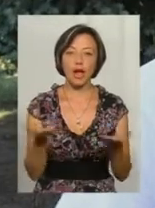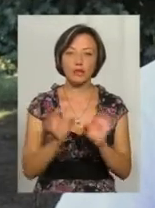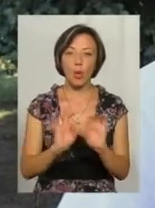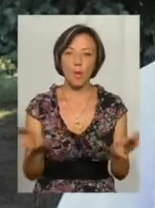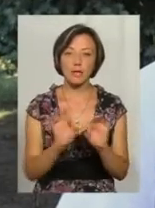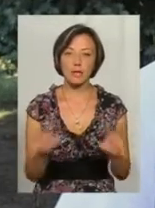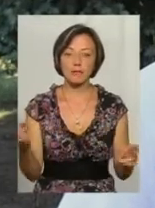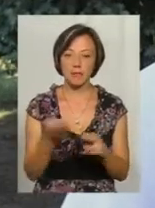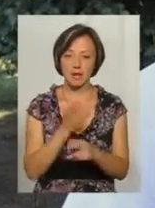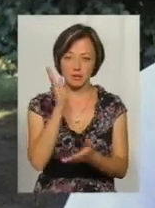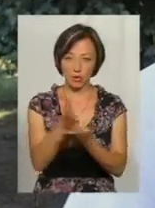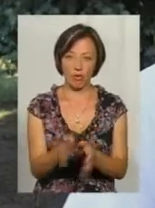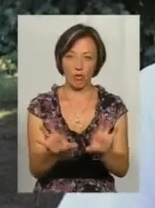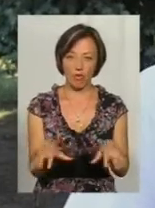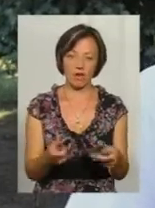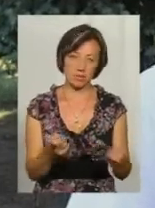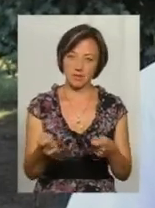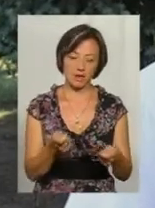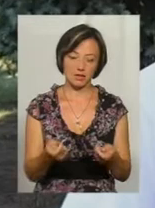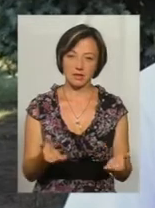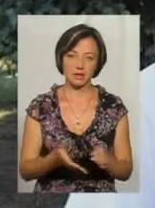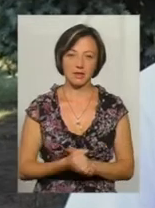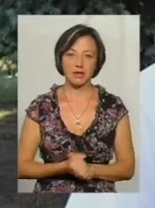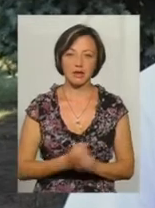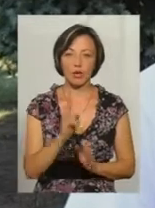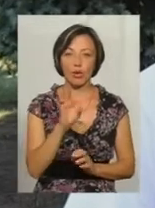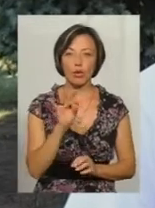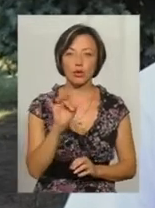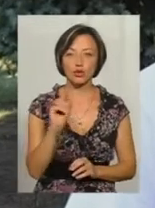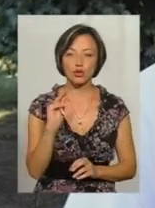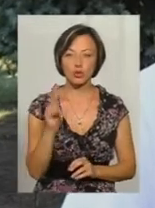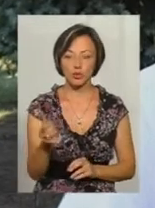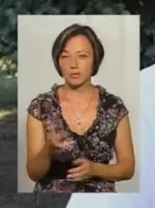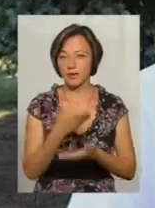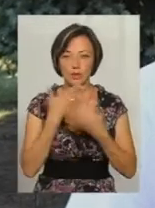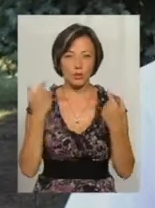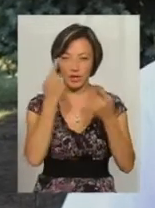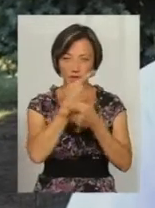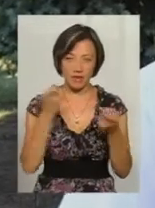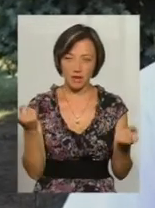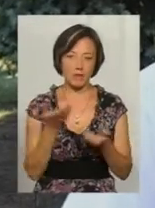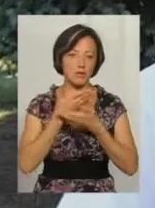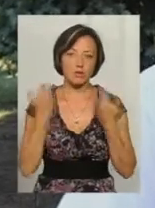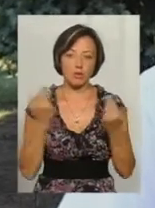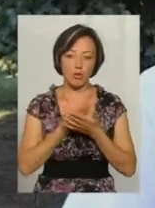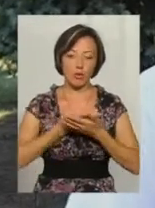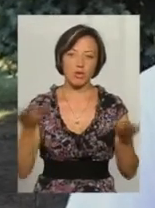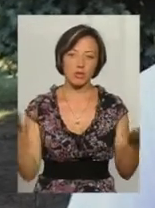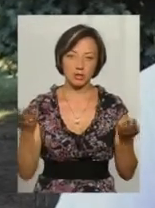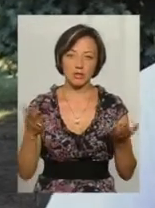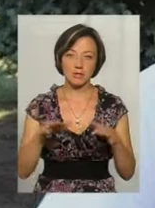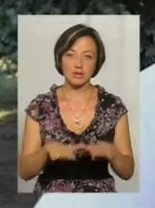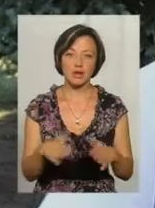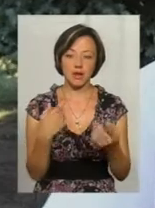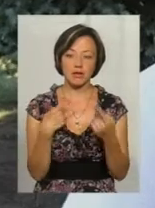коментар безпосередньо від голови облдержадміністрації пана Корнійчука. Відсутні ефіри, відсутні публічні майданчики, де